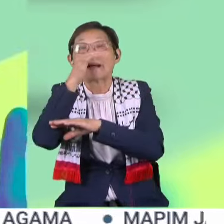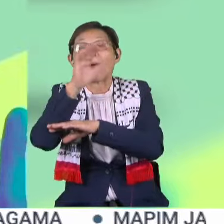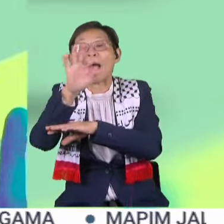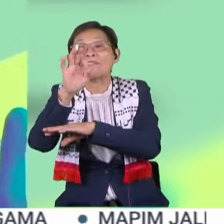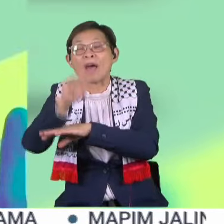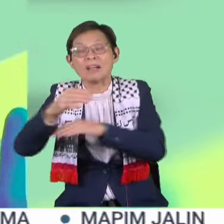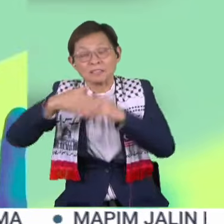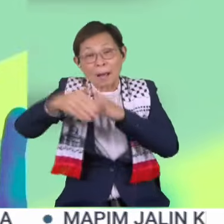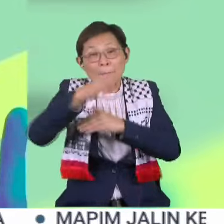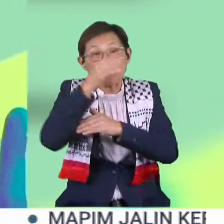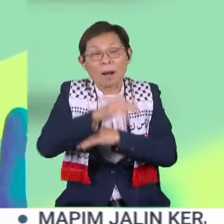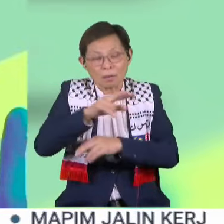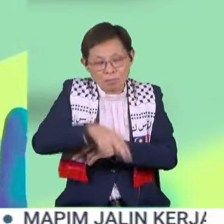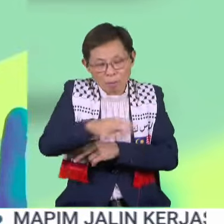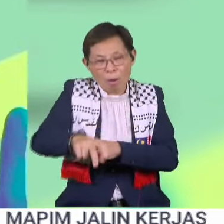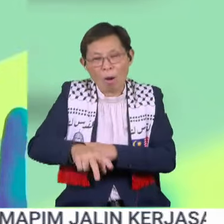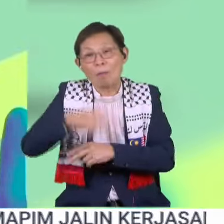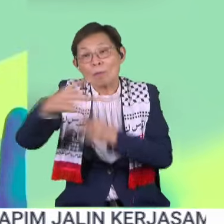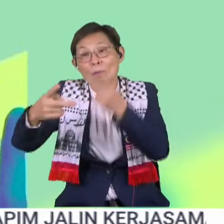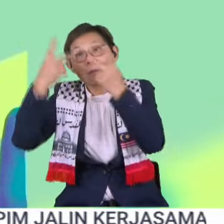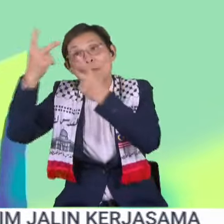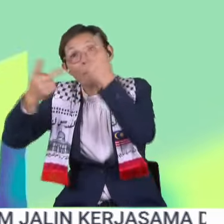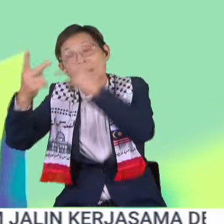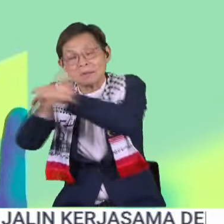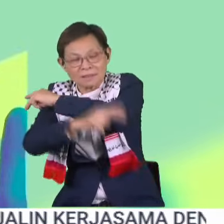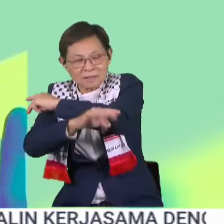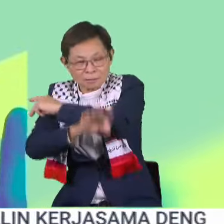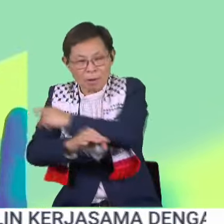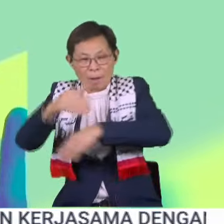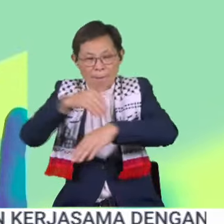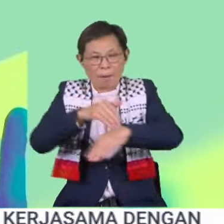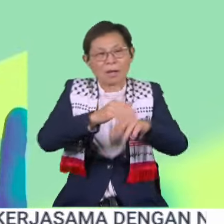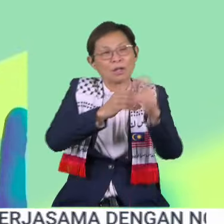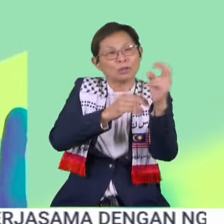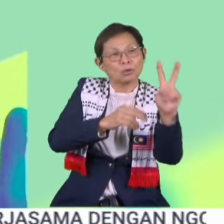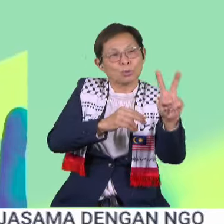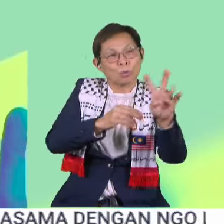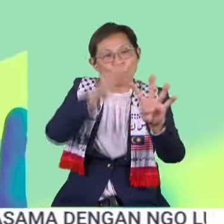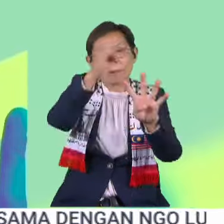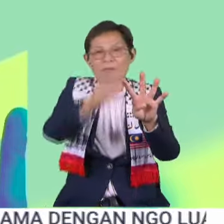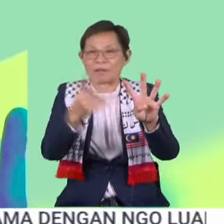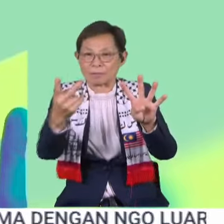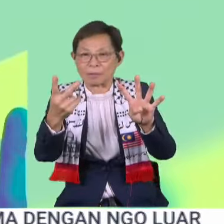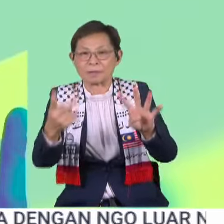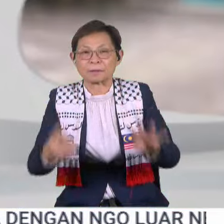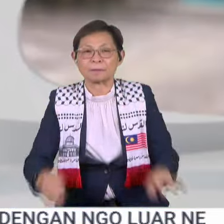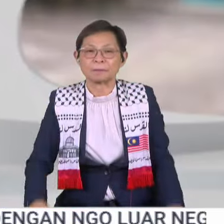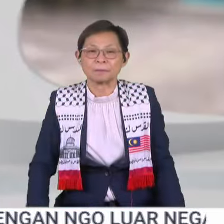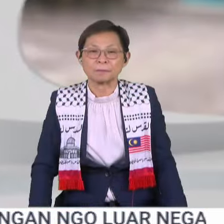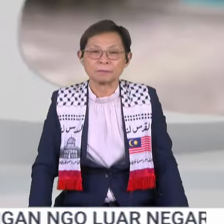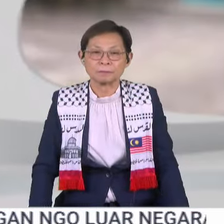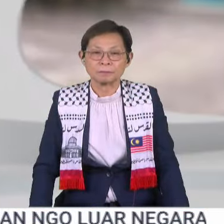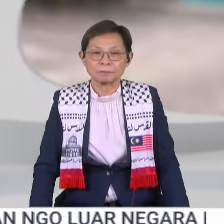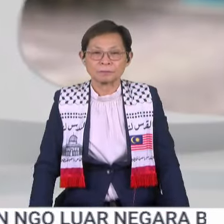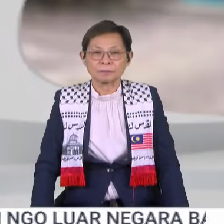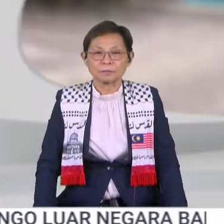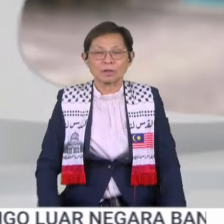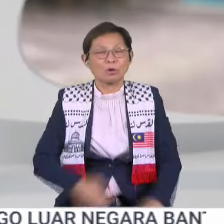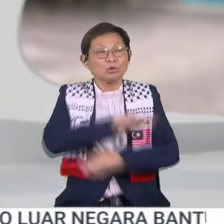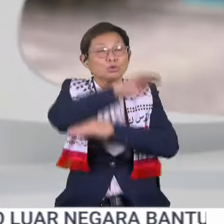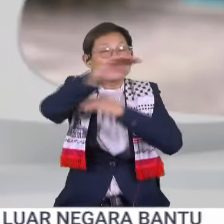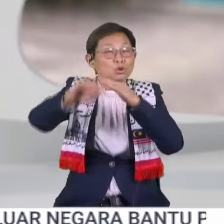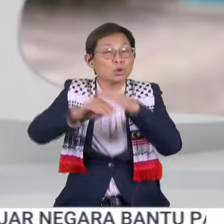selepas Melaka Kembara itu dijadual Menjelajah Ke Negeri Sembilan pada 24 Februari setiap